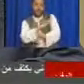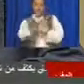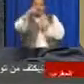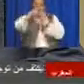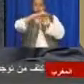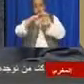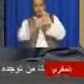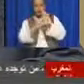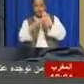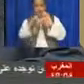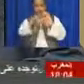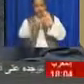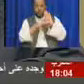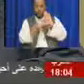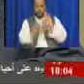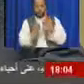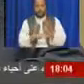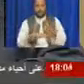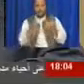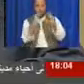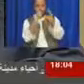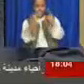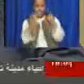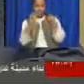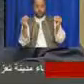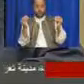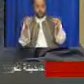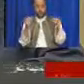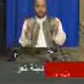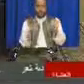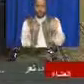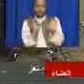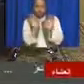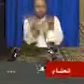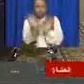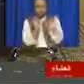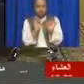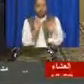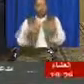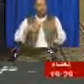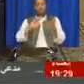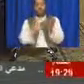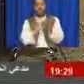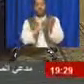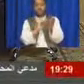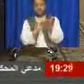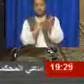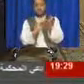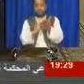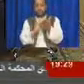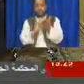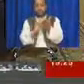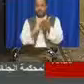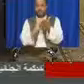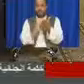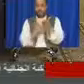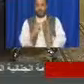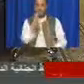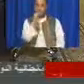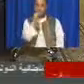متعدده فيه واحيانا حتى لكثرتها غير متناسقه سبحان الله وهذا